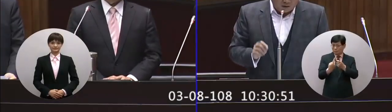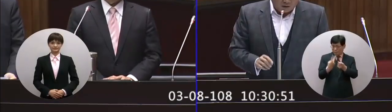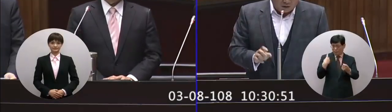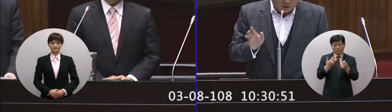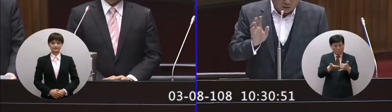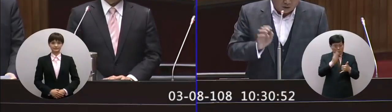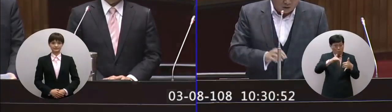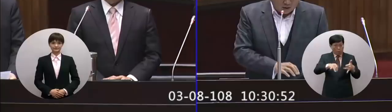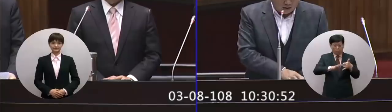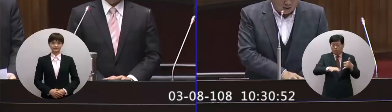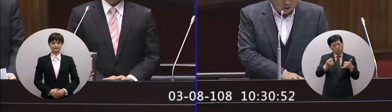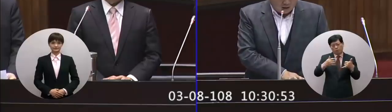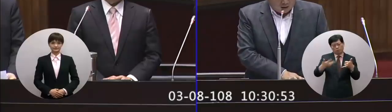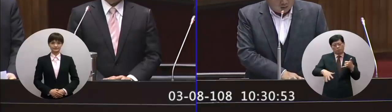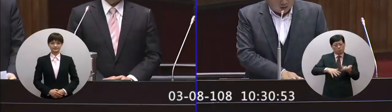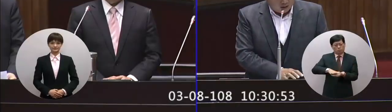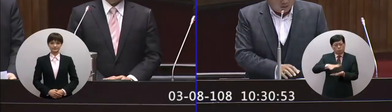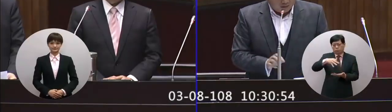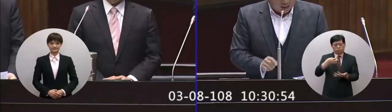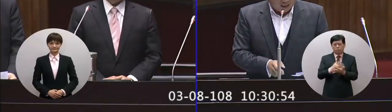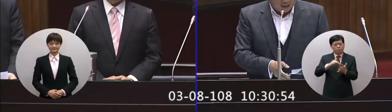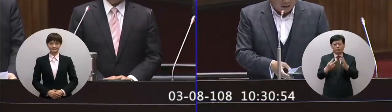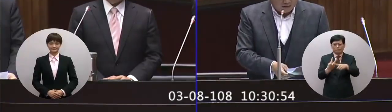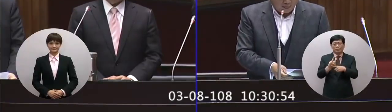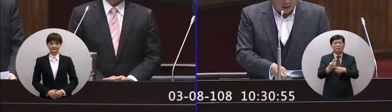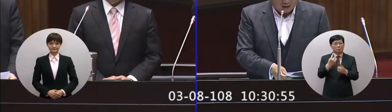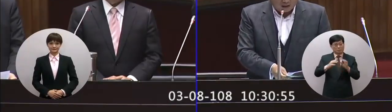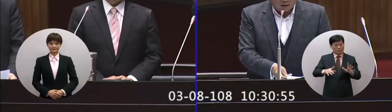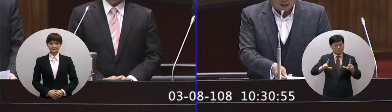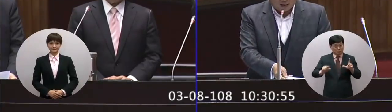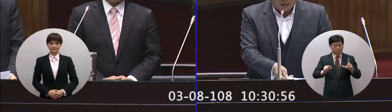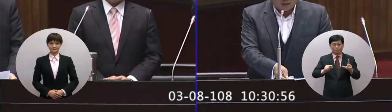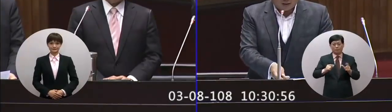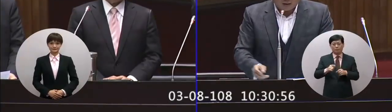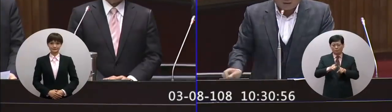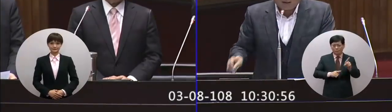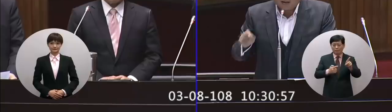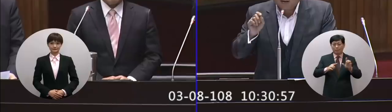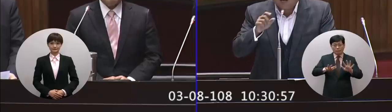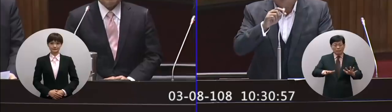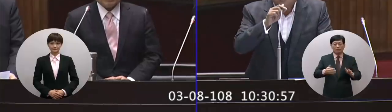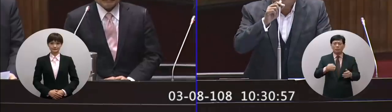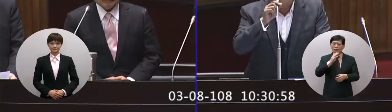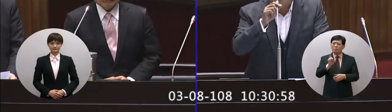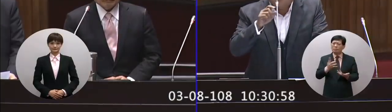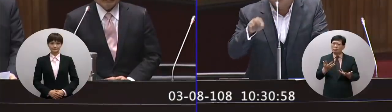除了北部有雨，中南部的蓄水量都不到一半，比现在还低。那所以我想要请教院长现在是